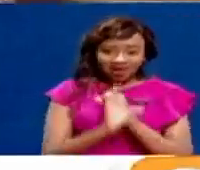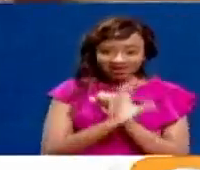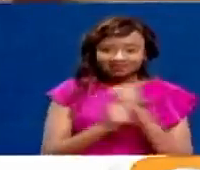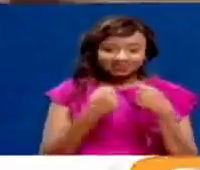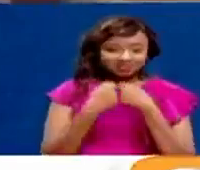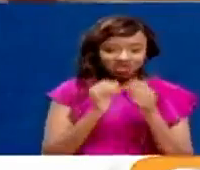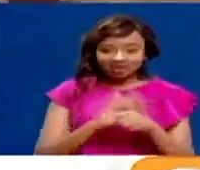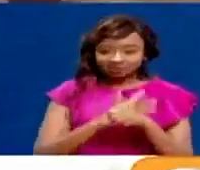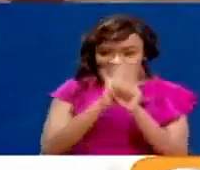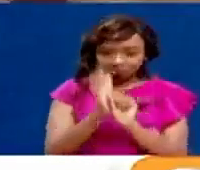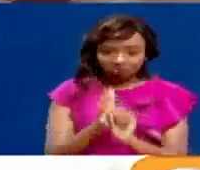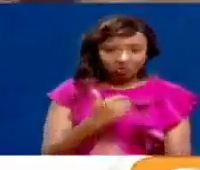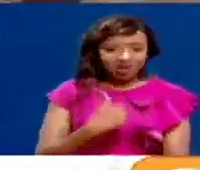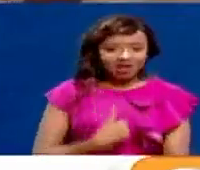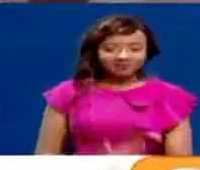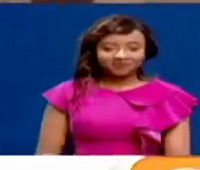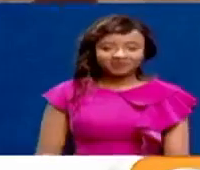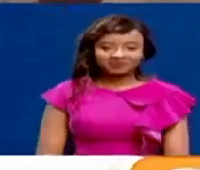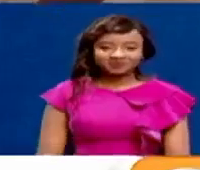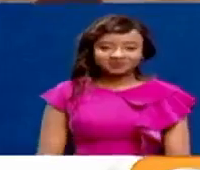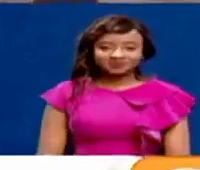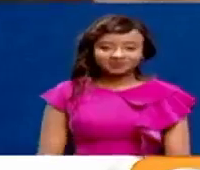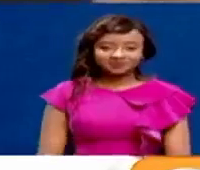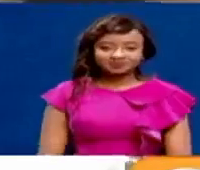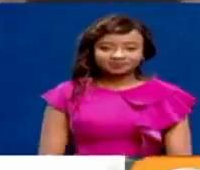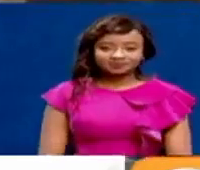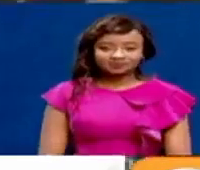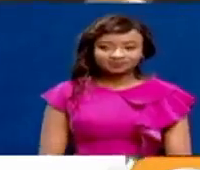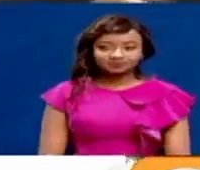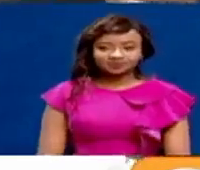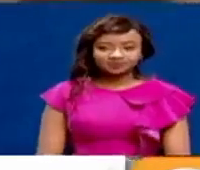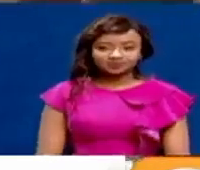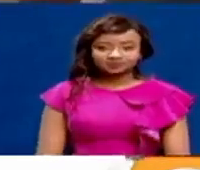na corona. Gatete Njoroge, runinga ya Citizen.